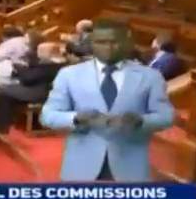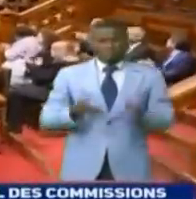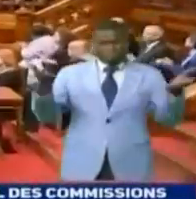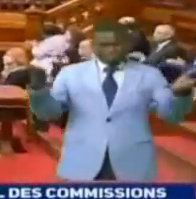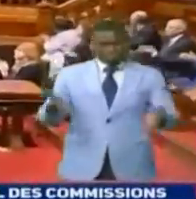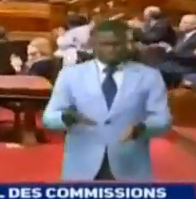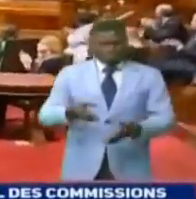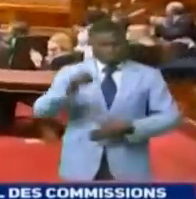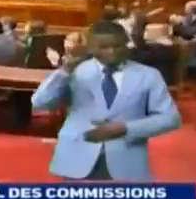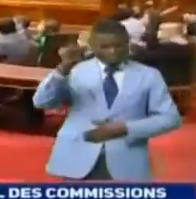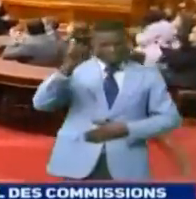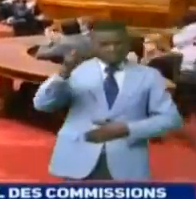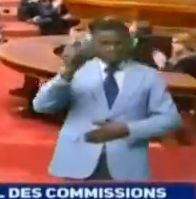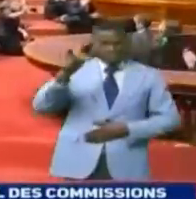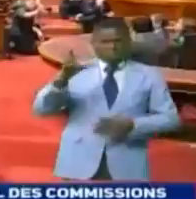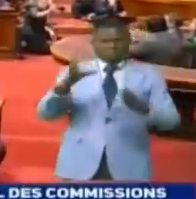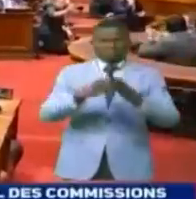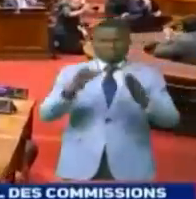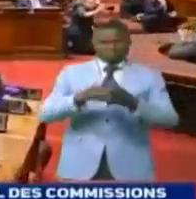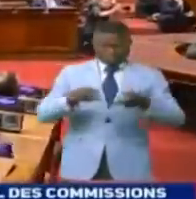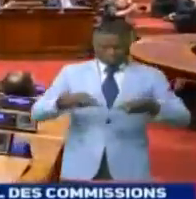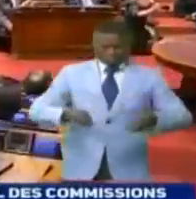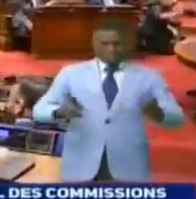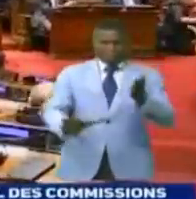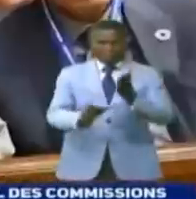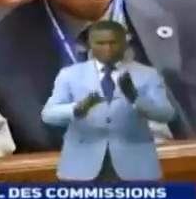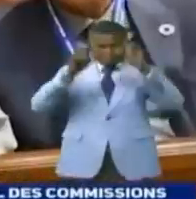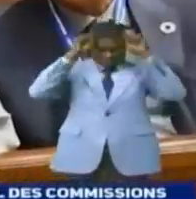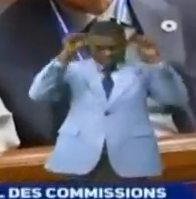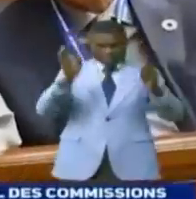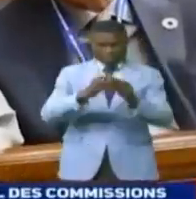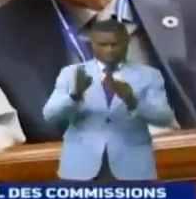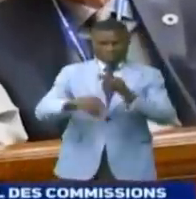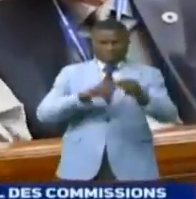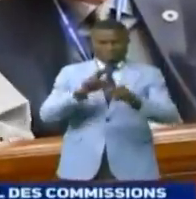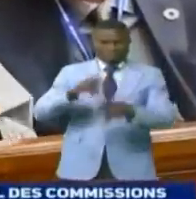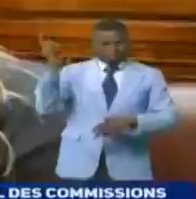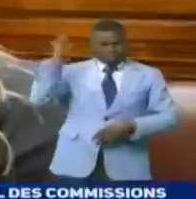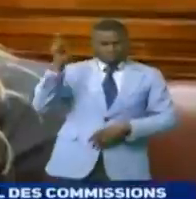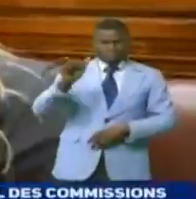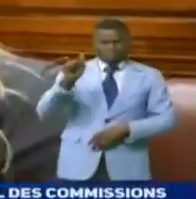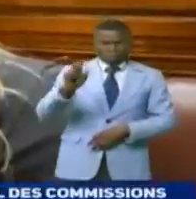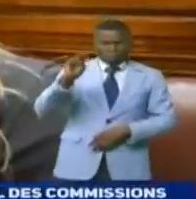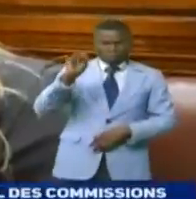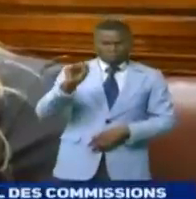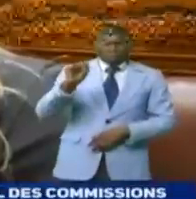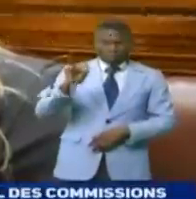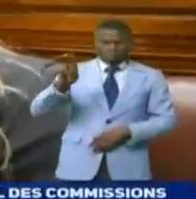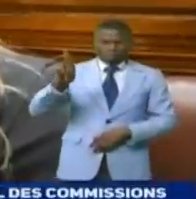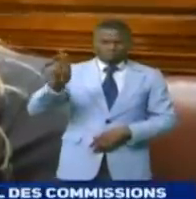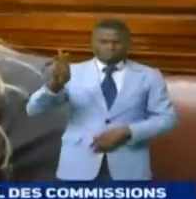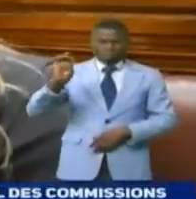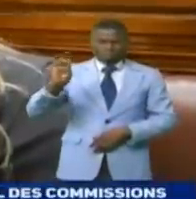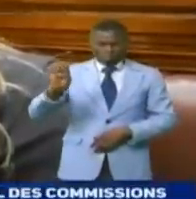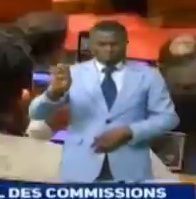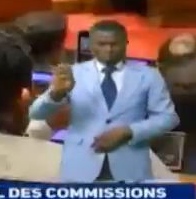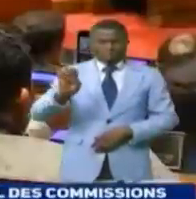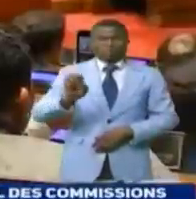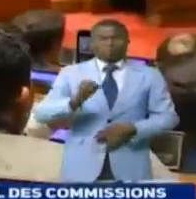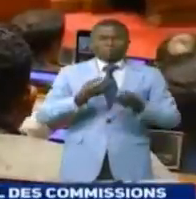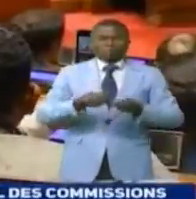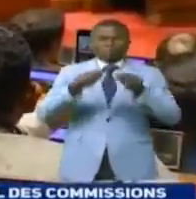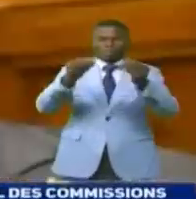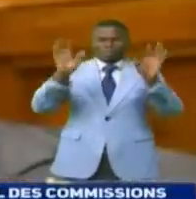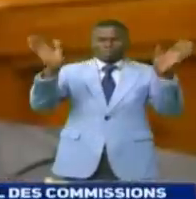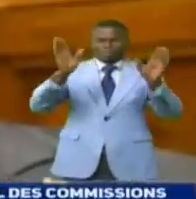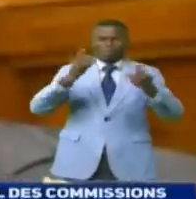présent à Montevideo par le biais du premier vice-président de l'Assemblée nationale, le professeur André Mbatabetoukoumé-Mangou, qui a transmis les